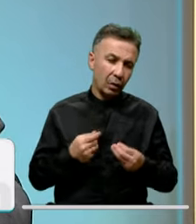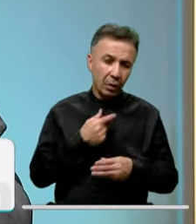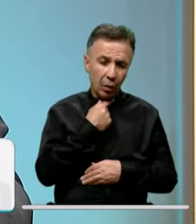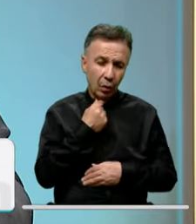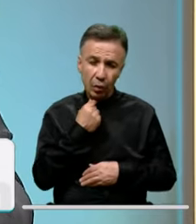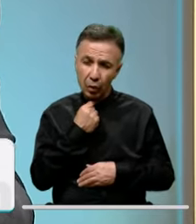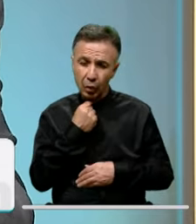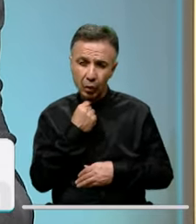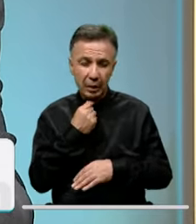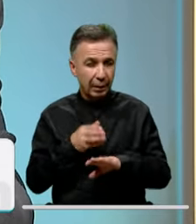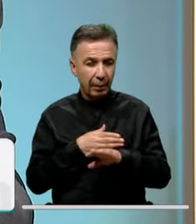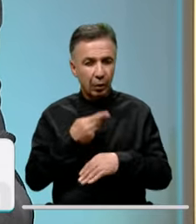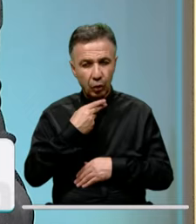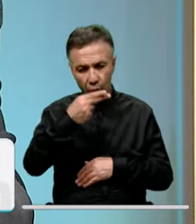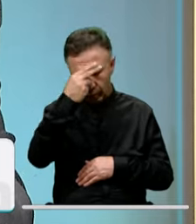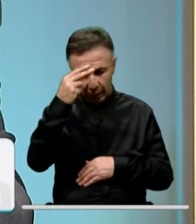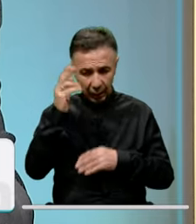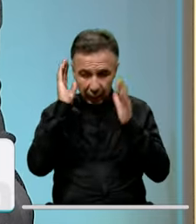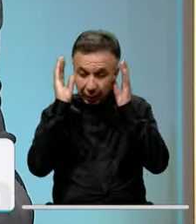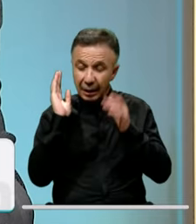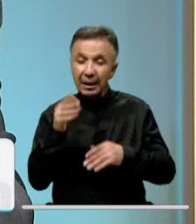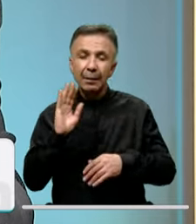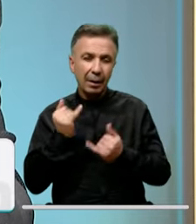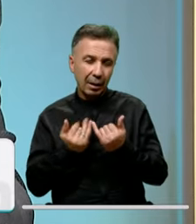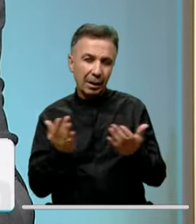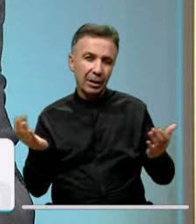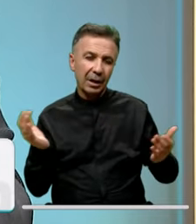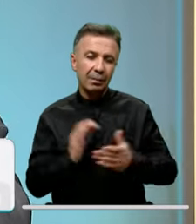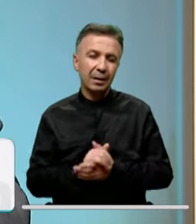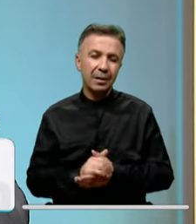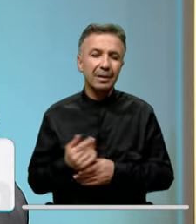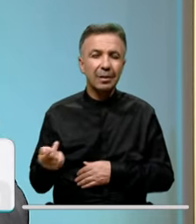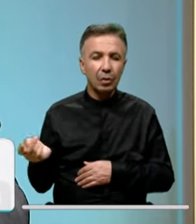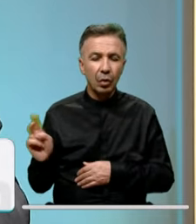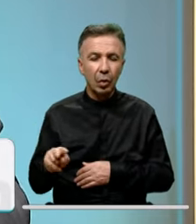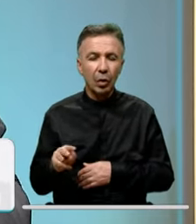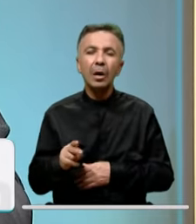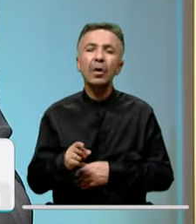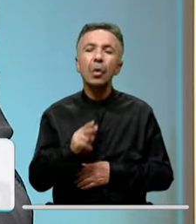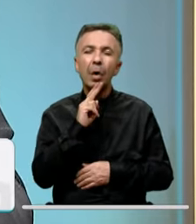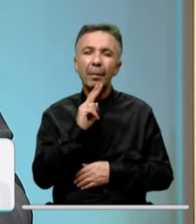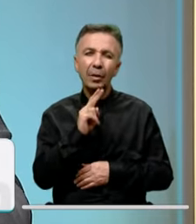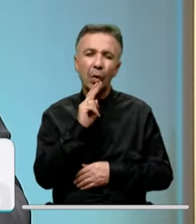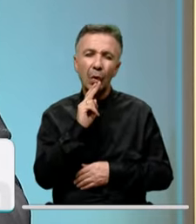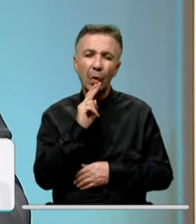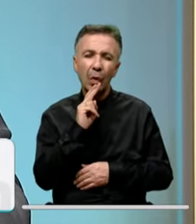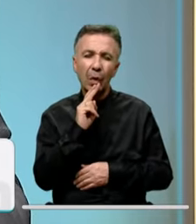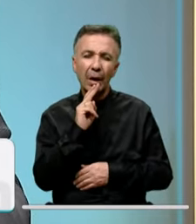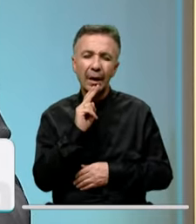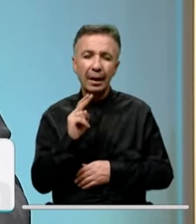mazereti dolayısıyla cumaya gidemeyen kardeşlerimiz ne yapıyorlar? Öğlen namazı kılıyorlar. Bu kardeşimiz